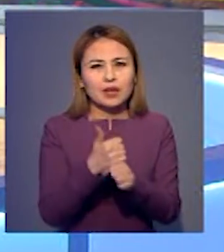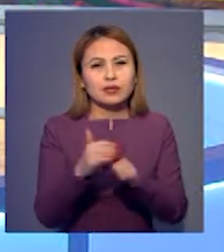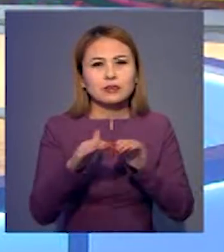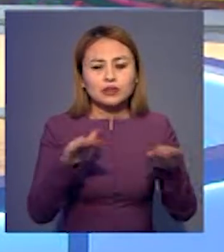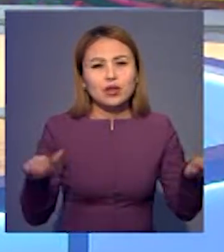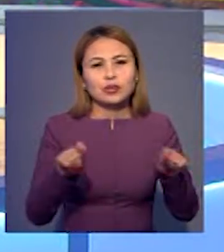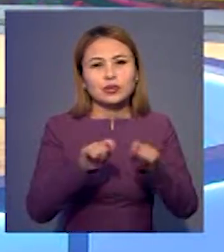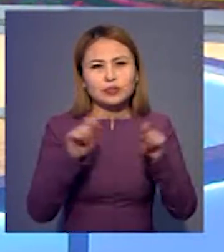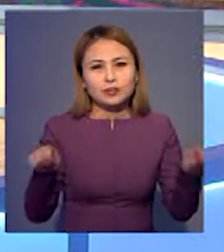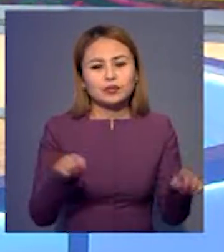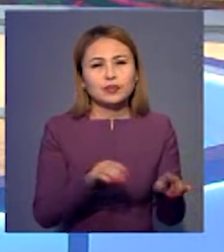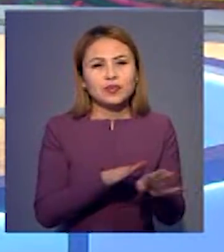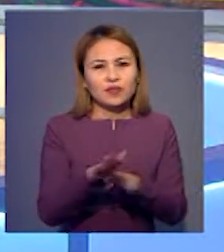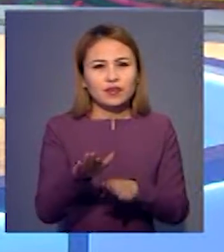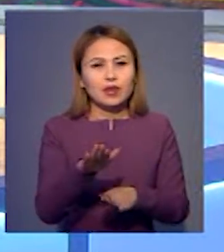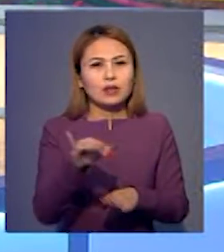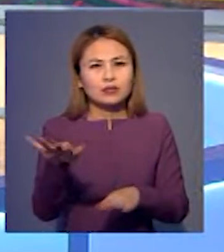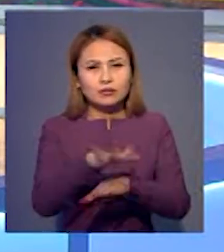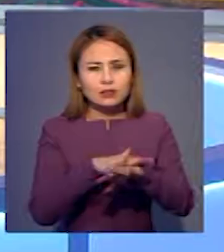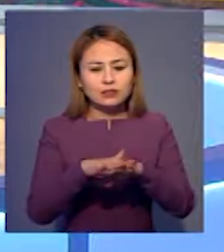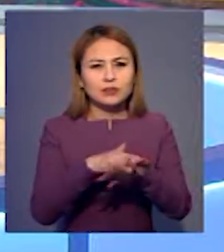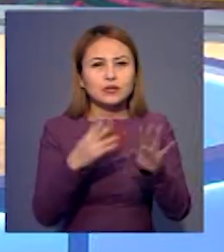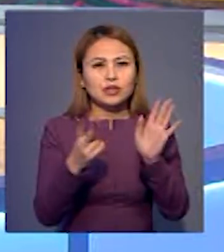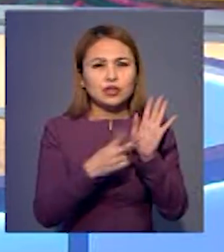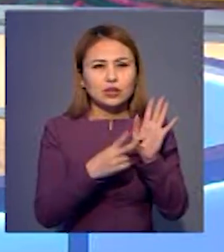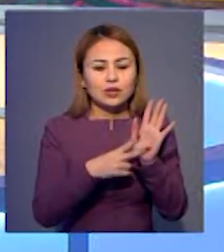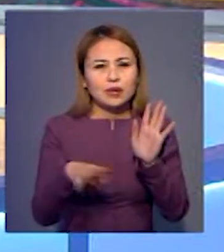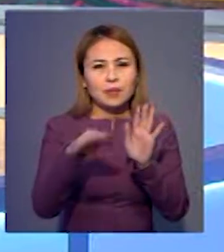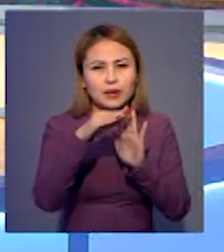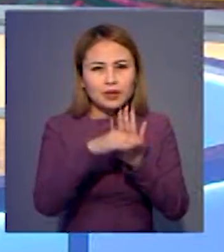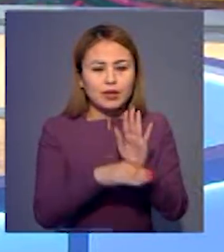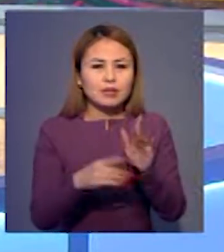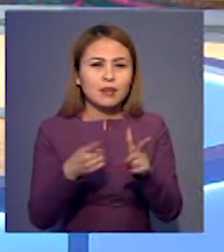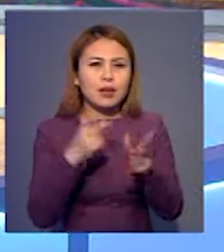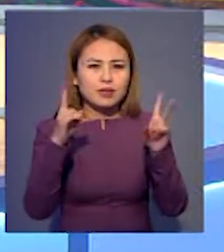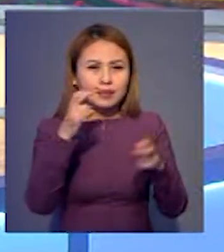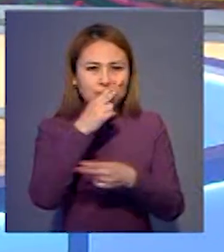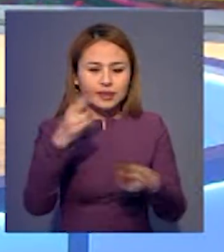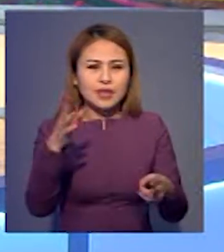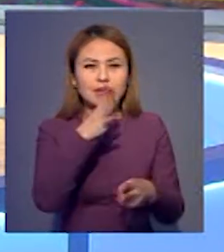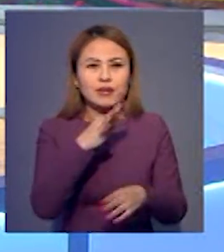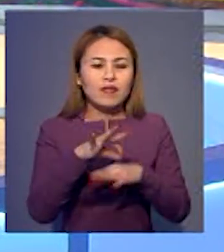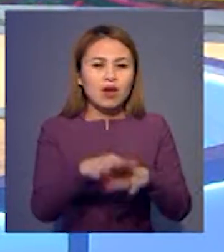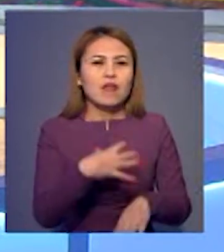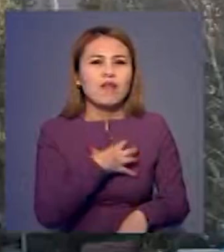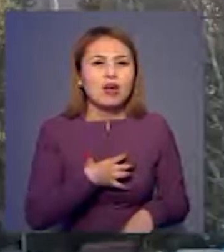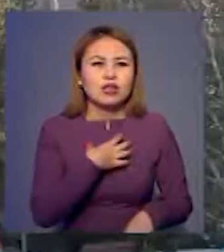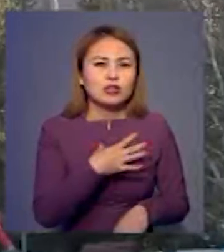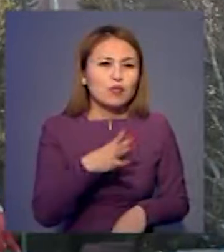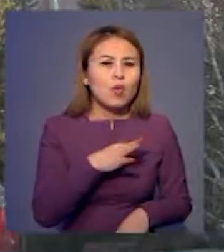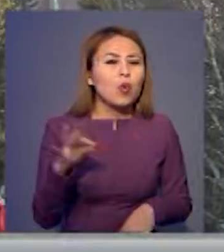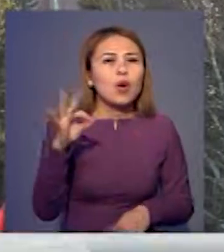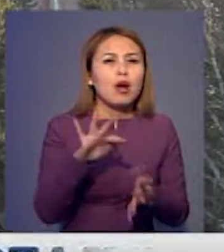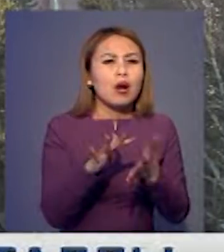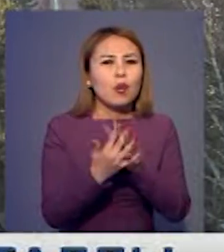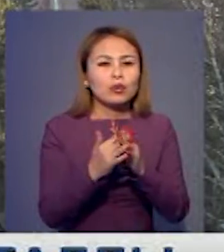сахнаны құру жұмыстары жүріп жатыр. Елбасының ұлы даланың 7 қыры бағдарламалық мақаласы мерекенің негізіне айналған. Сол бойынша